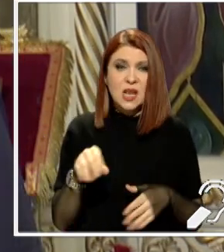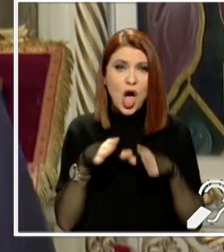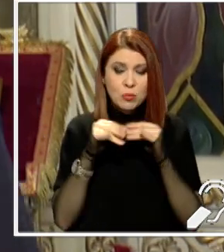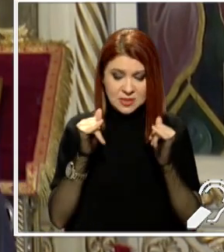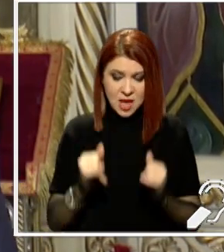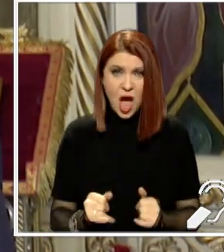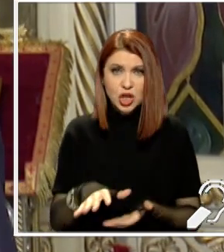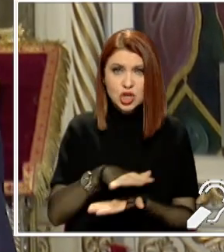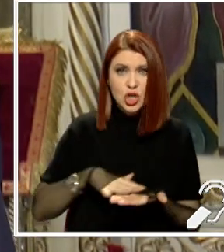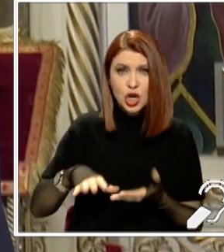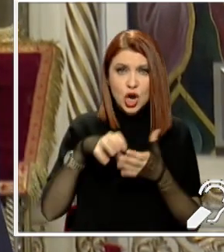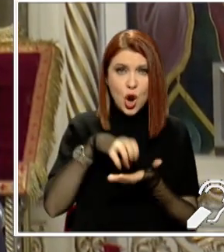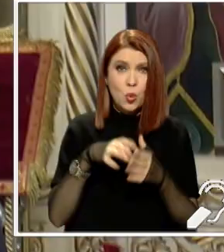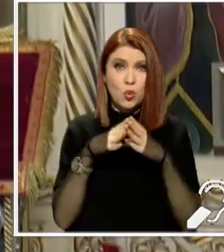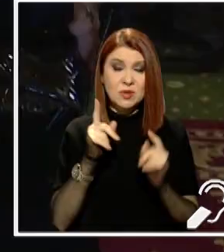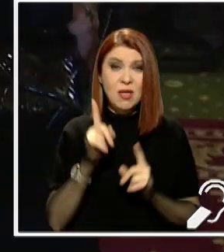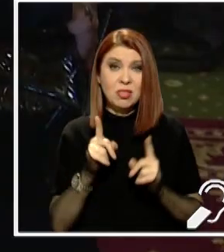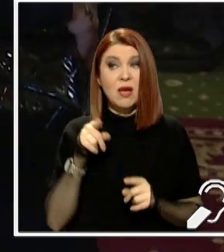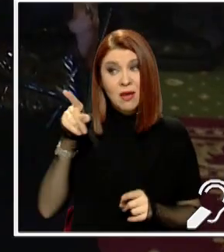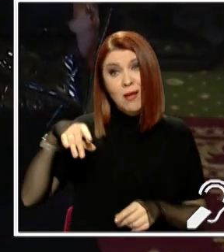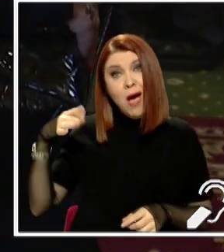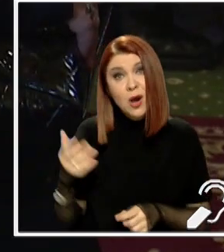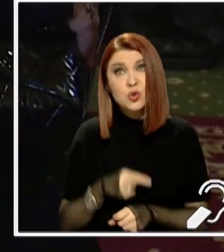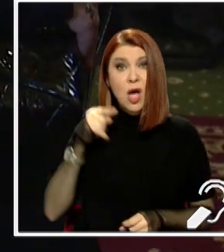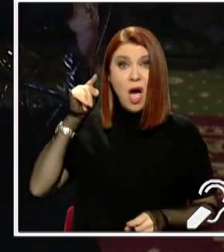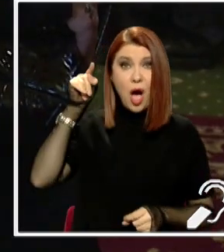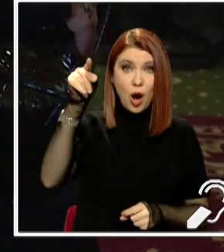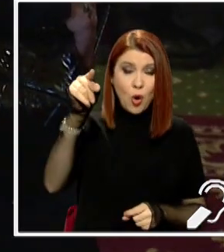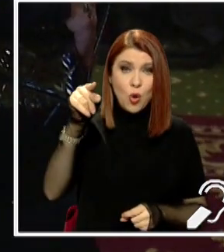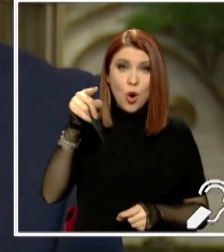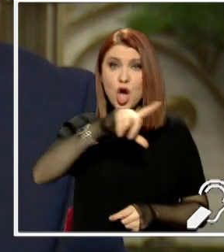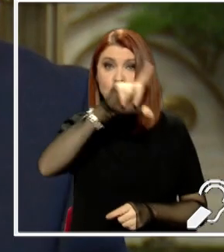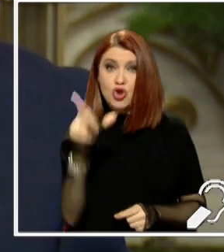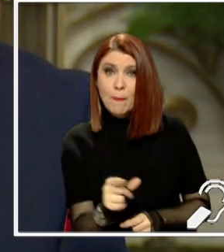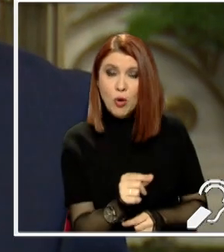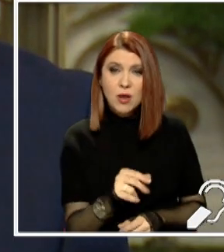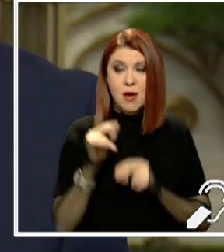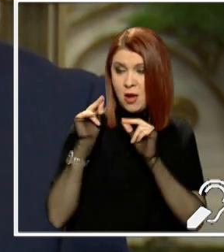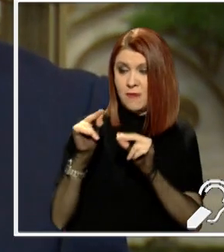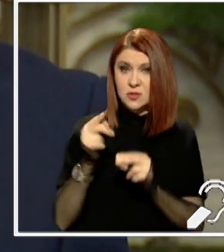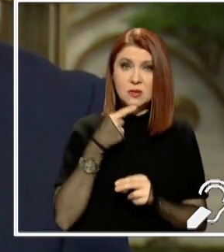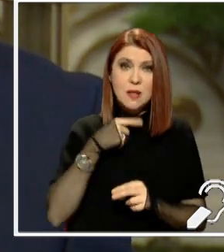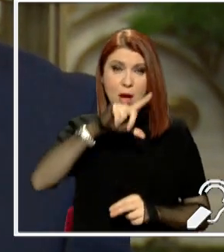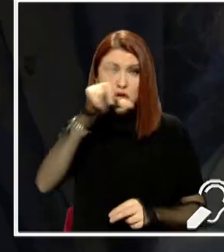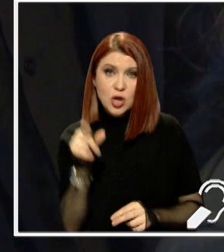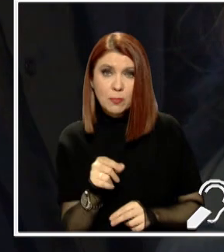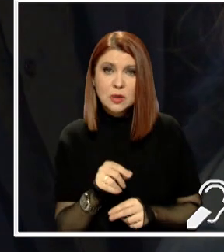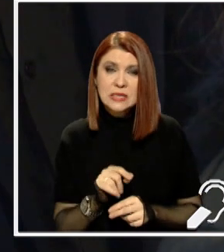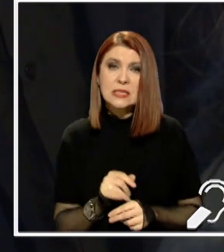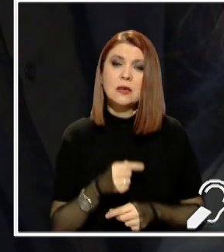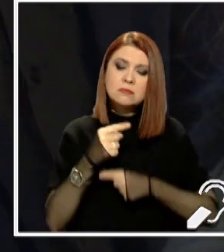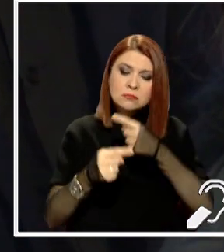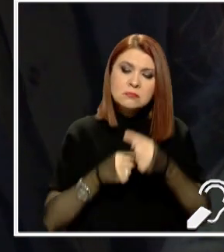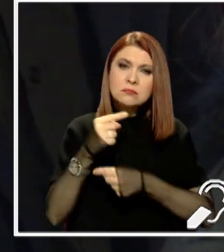românească aici, în spațiu românesc, dacă el a reușit acolo în Japonia, învățând limba japoneză, să ducă